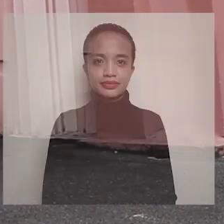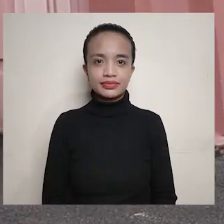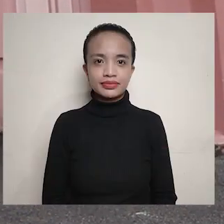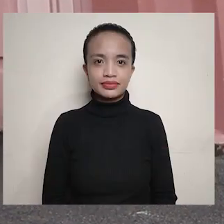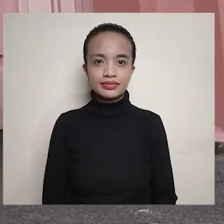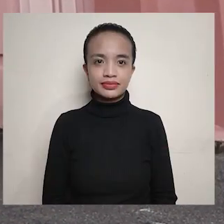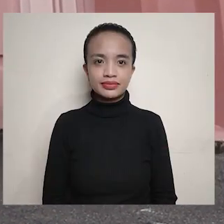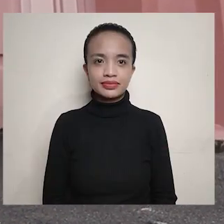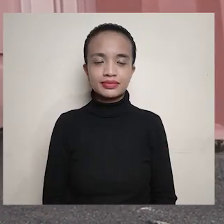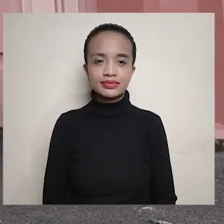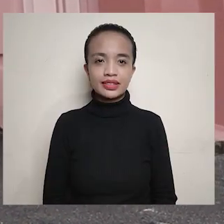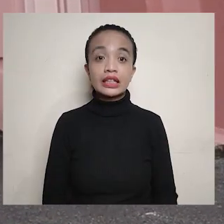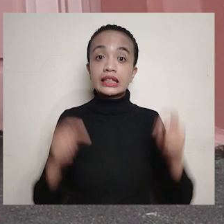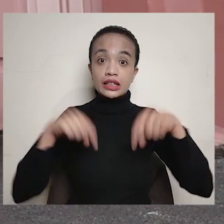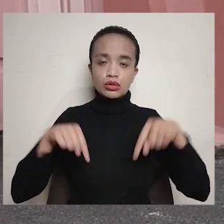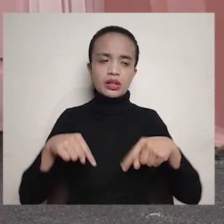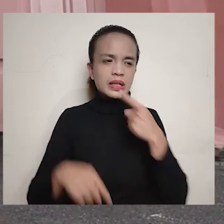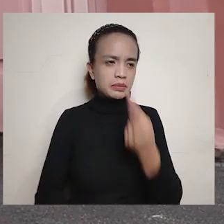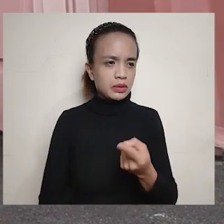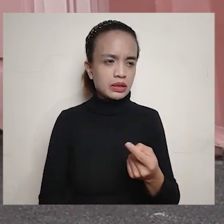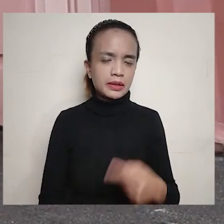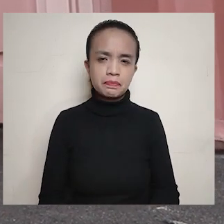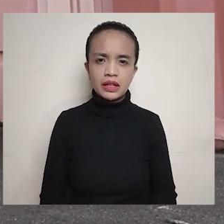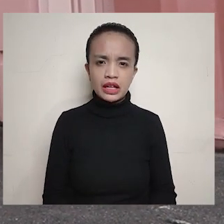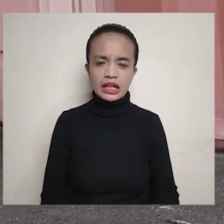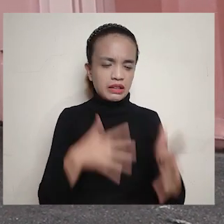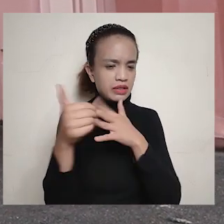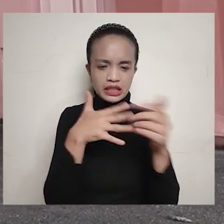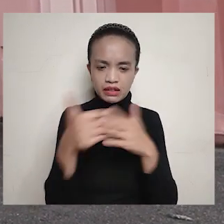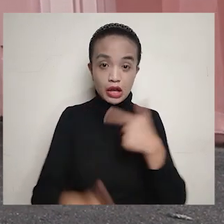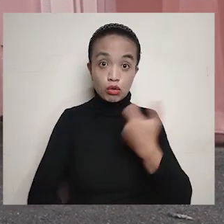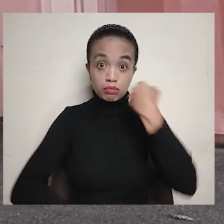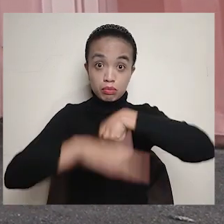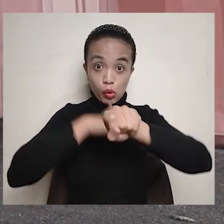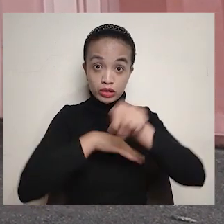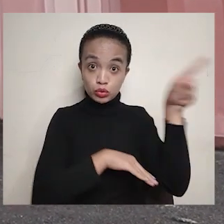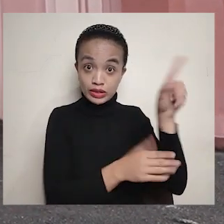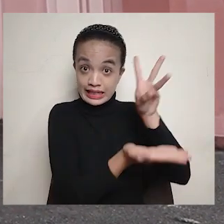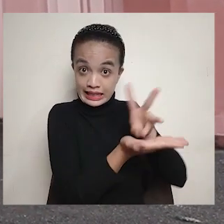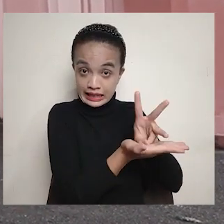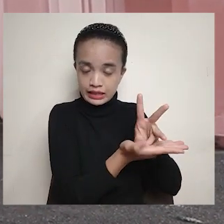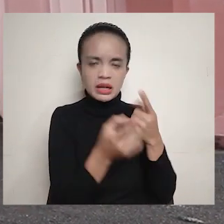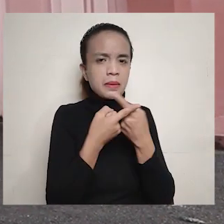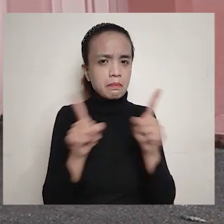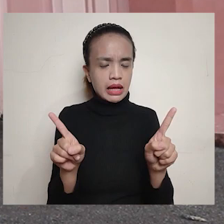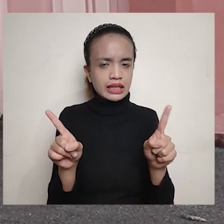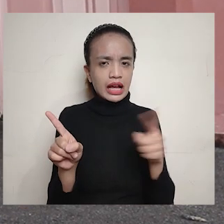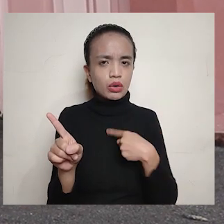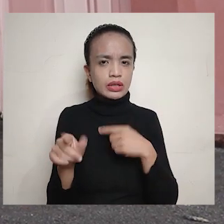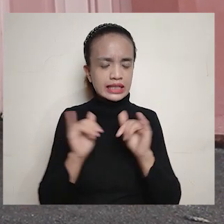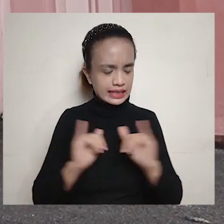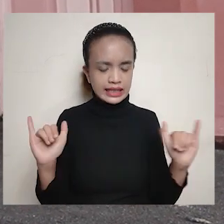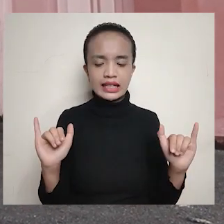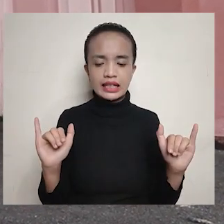So, dito na ako, sabi ko, even if I was born in the city, pero I would consider